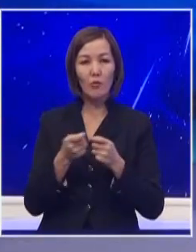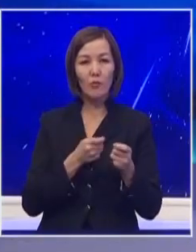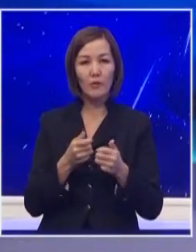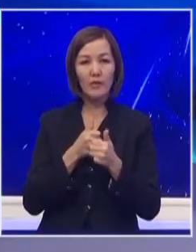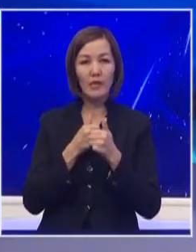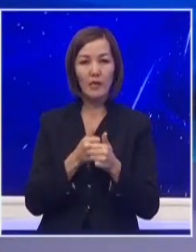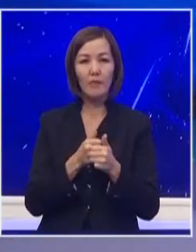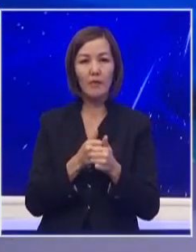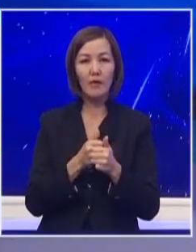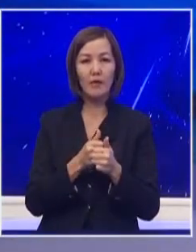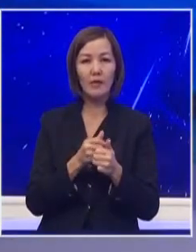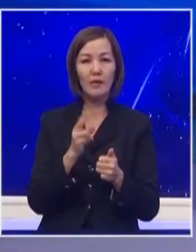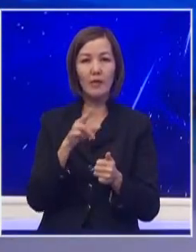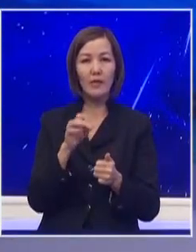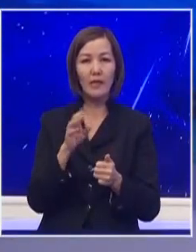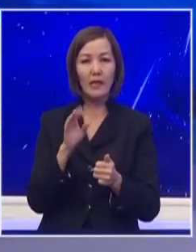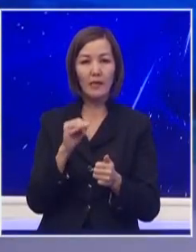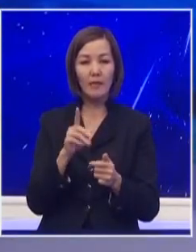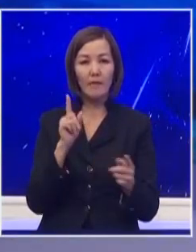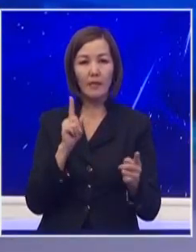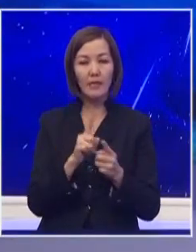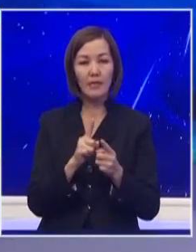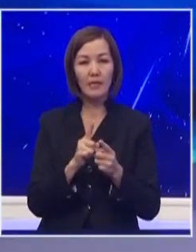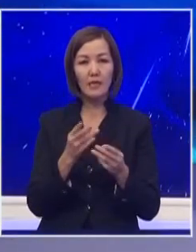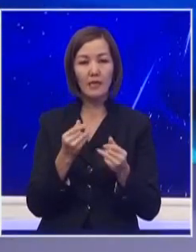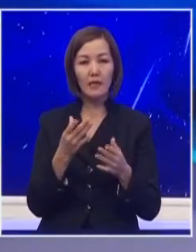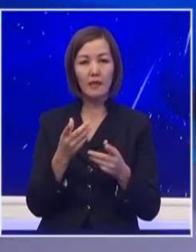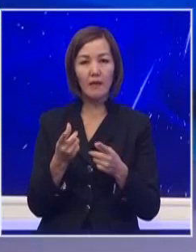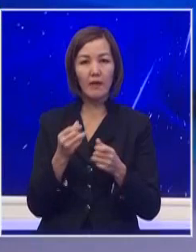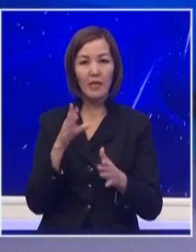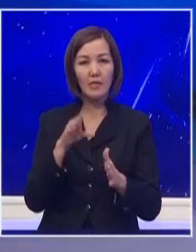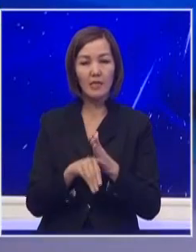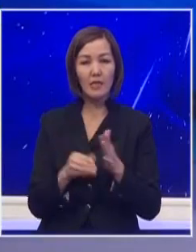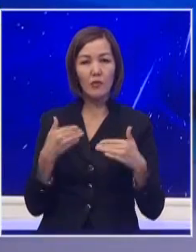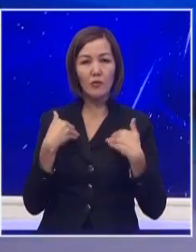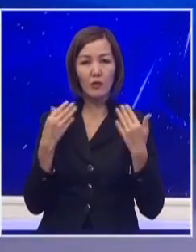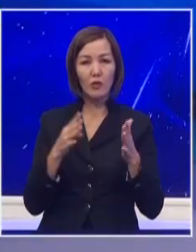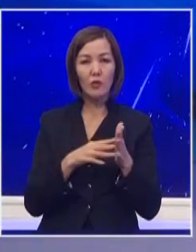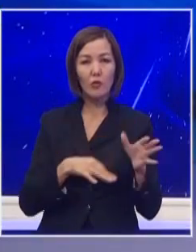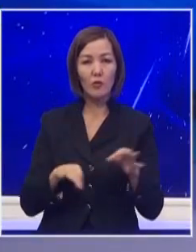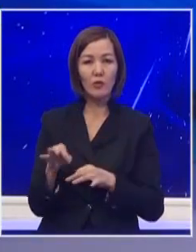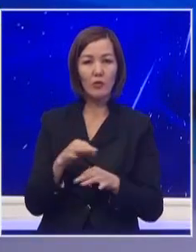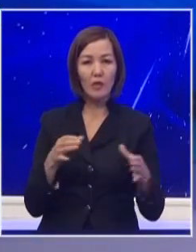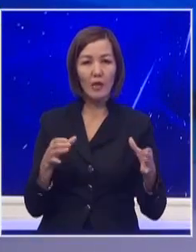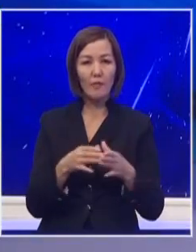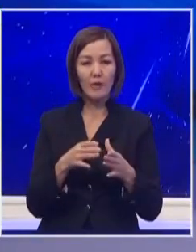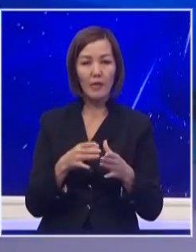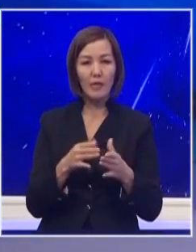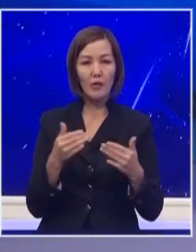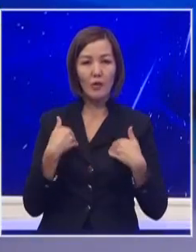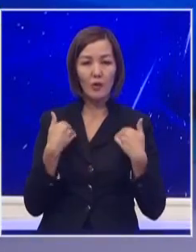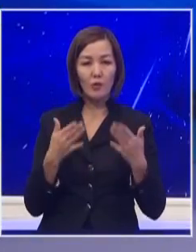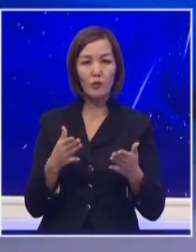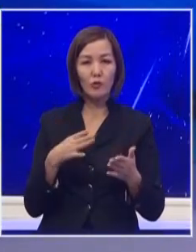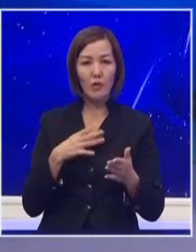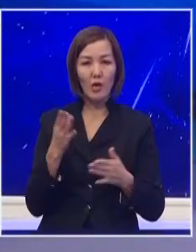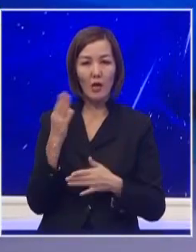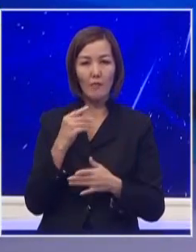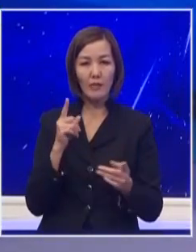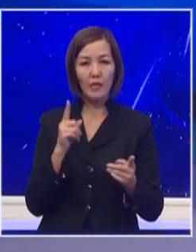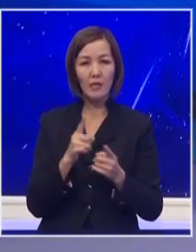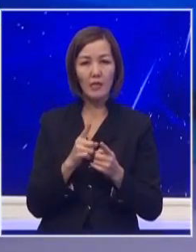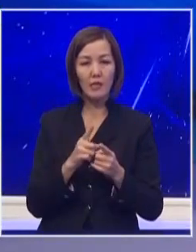мына елдің жағдайын жасасын. Пенсионерлердің жаңағы пенсиясын көбейтсін. Мүгедектерге жақсылық жасасын.